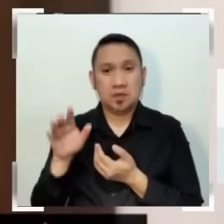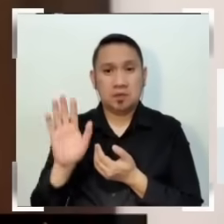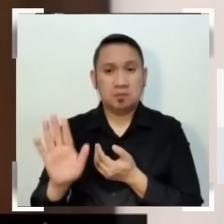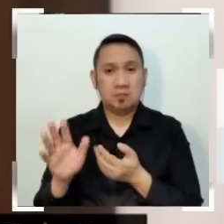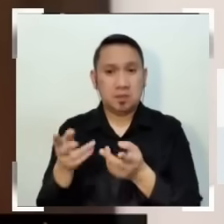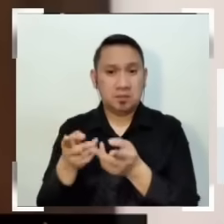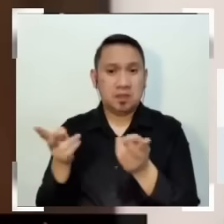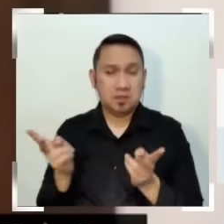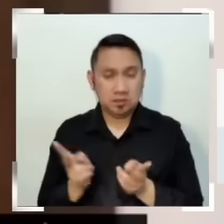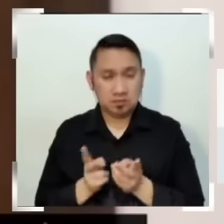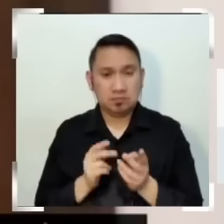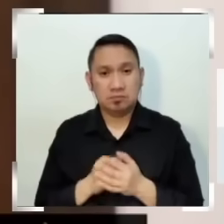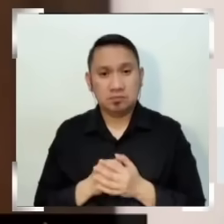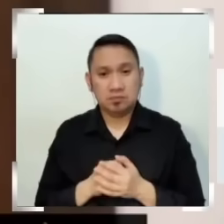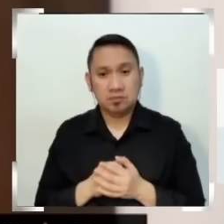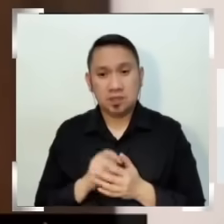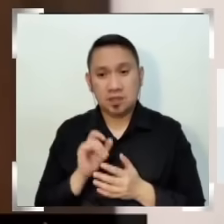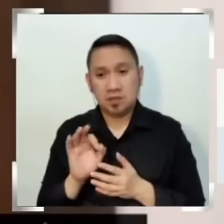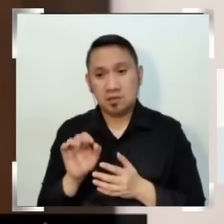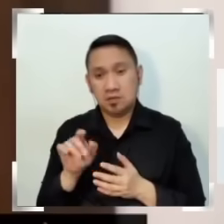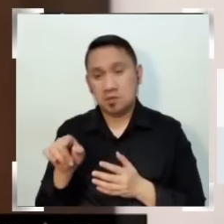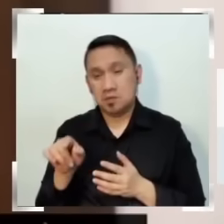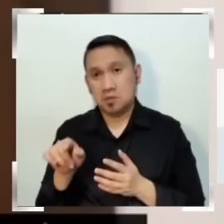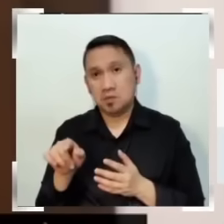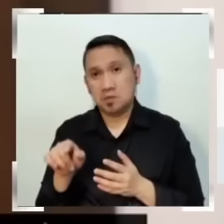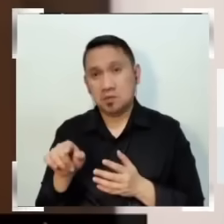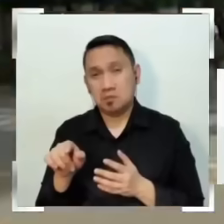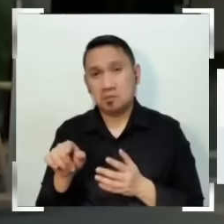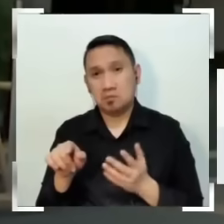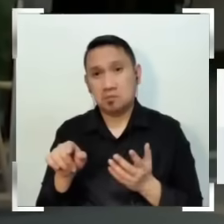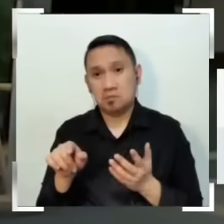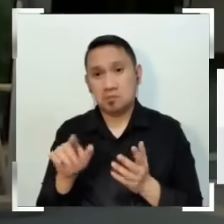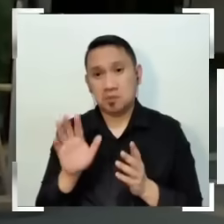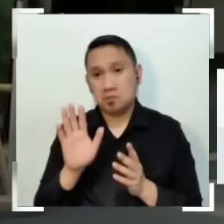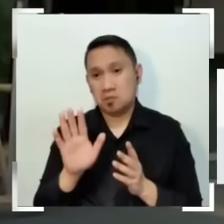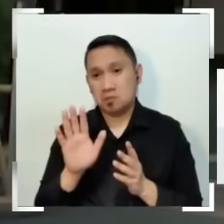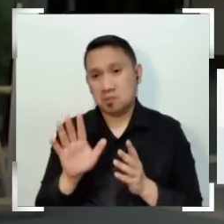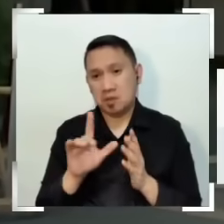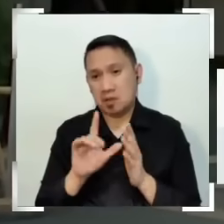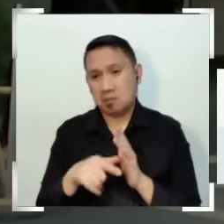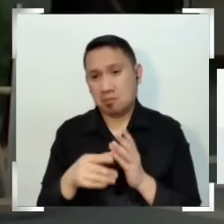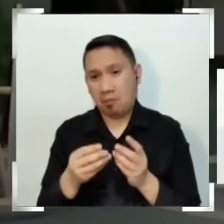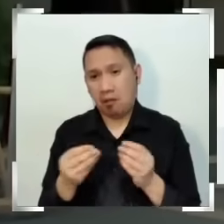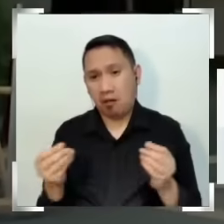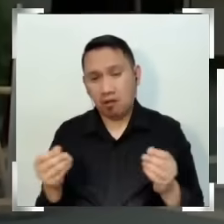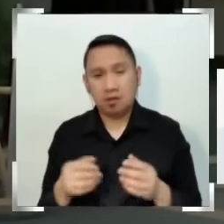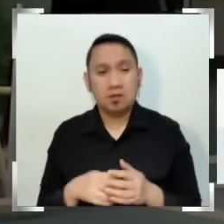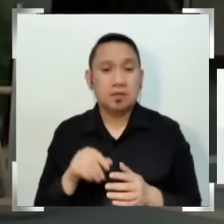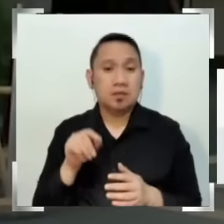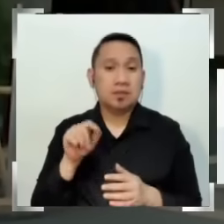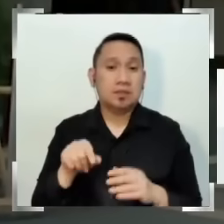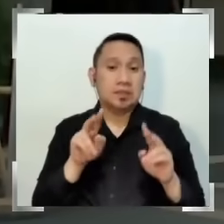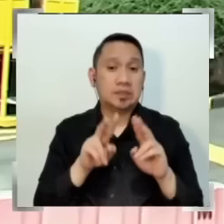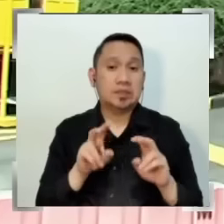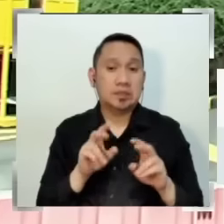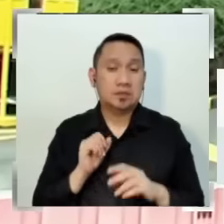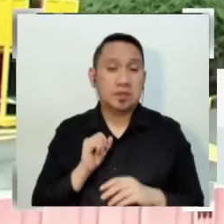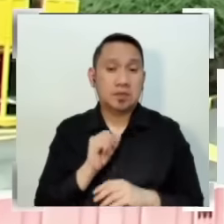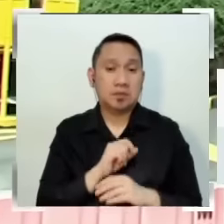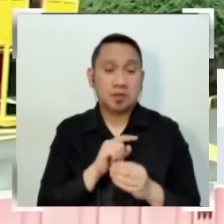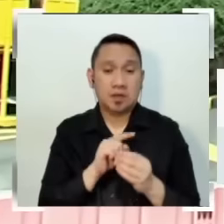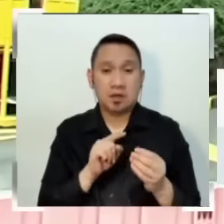sila ma-seclude doon, it will die down in its natural death. Samantala, iimbestigahan daw ng Senado ang umano'y sister group